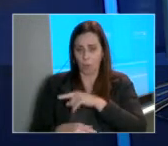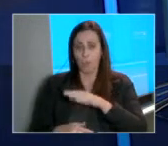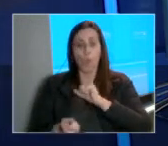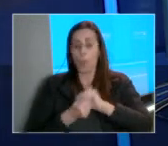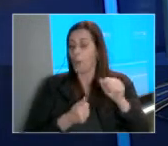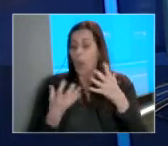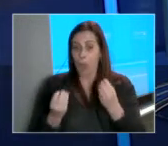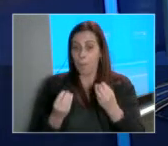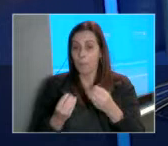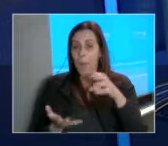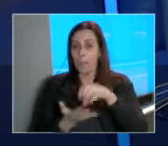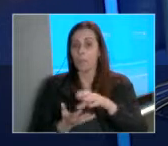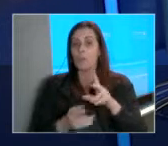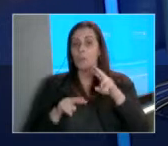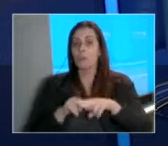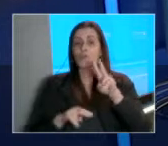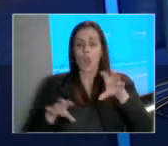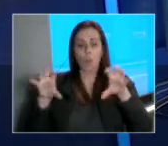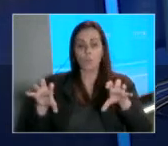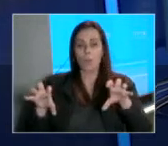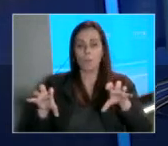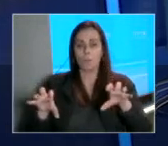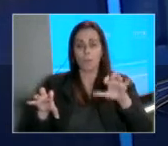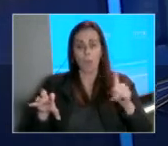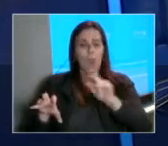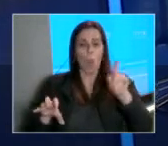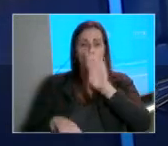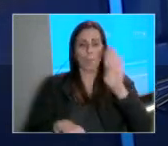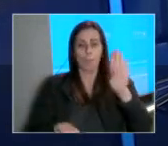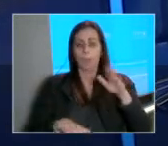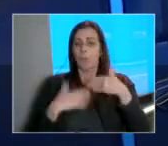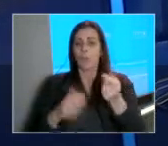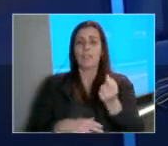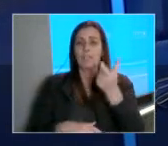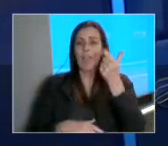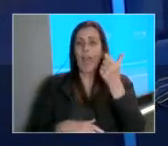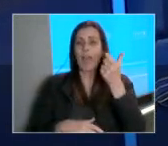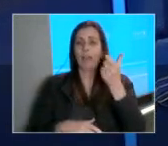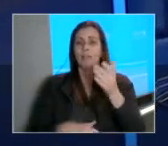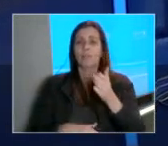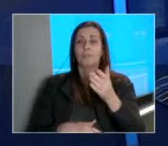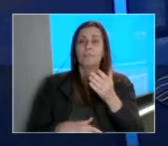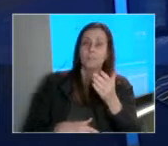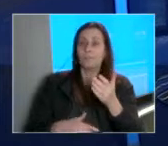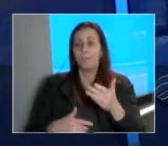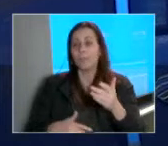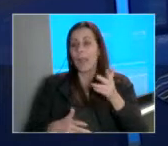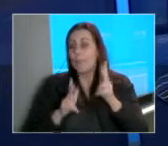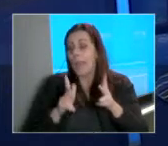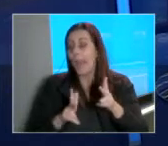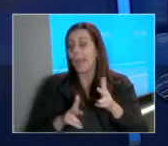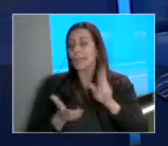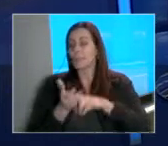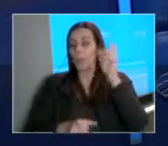גומר הרבה מאוד מהמרכז, הוא משאיר 2 גושים, עוד הפעם, כן ביבי, לא ביבי, ונותן קצת דחייה לשמאל. מרץ,